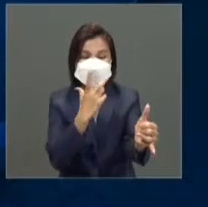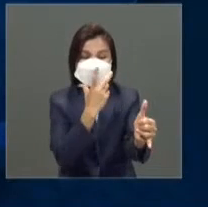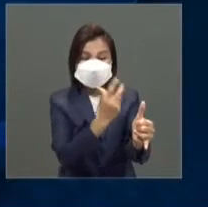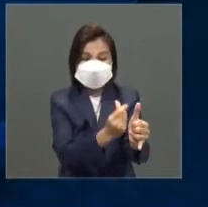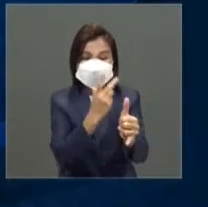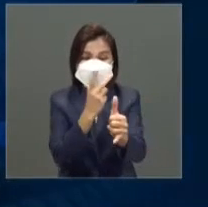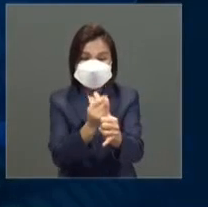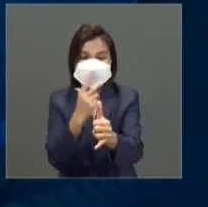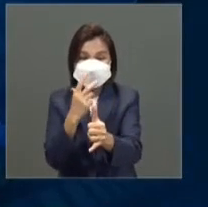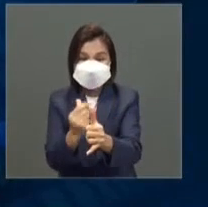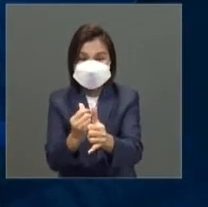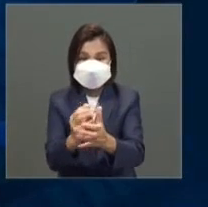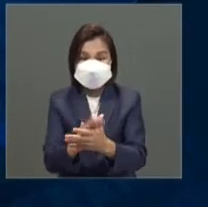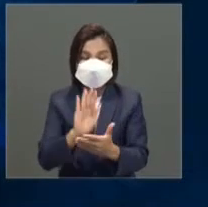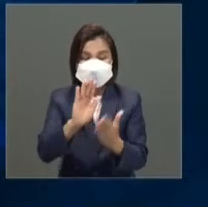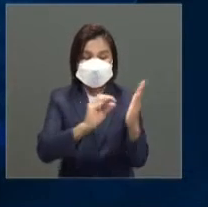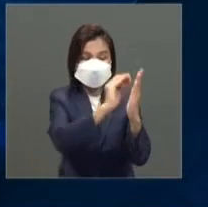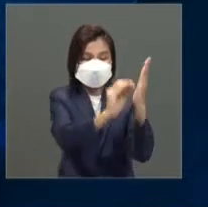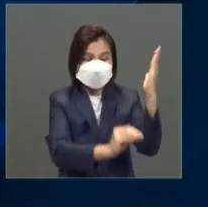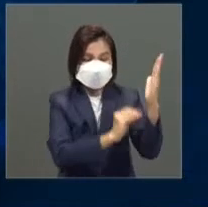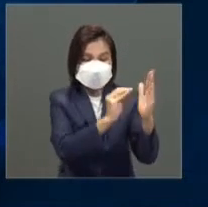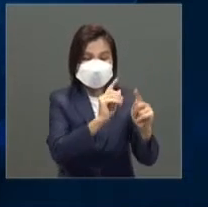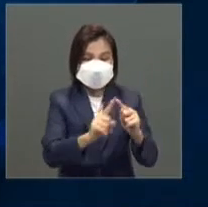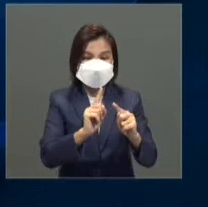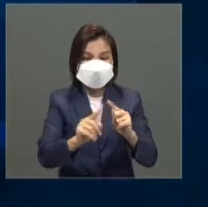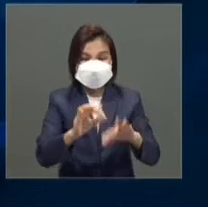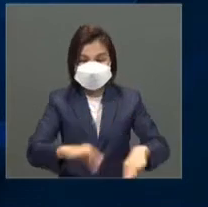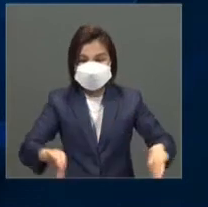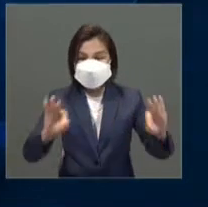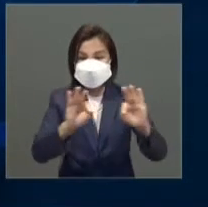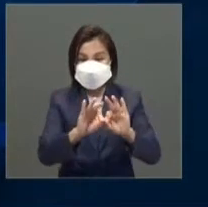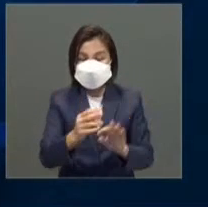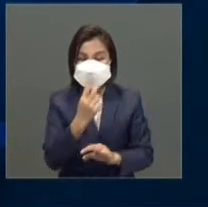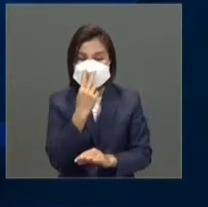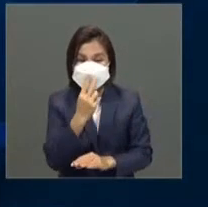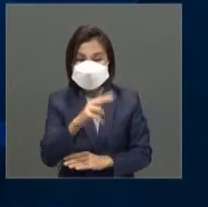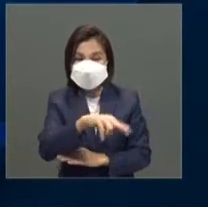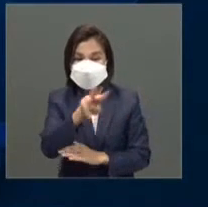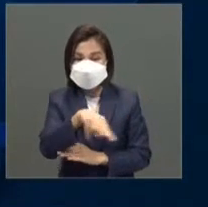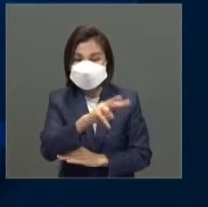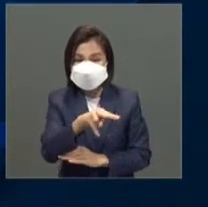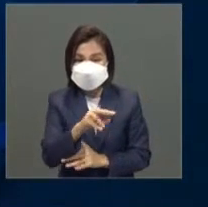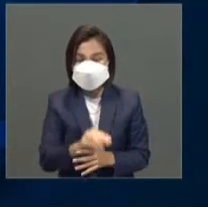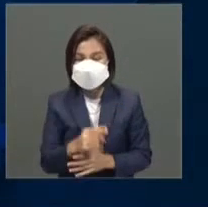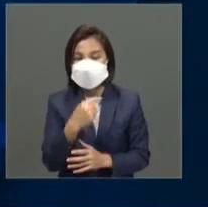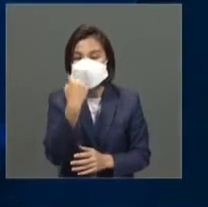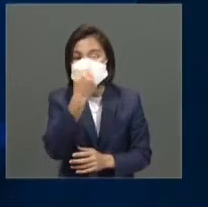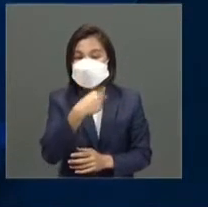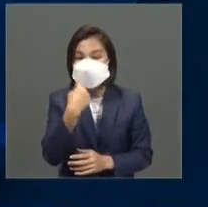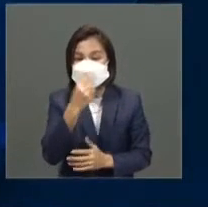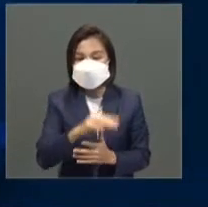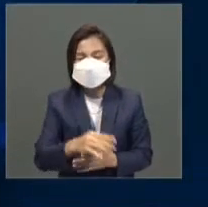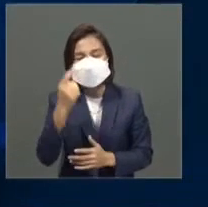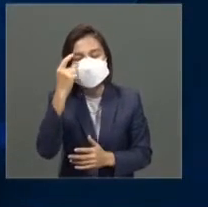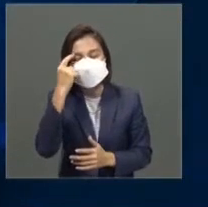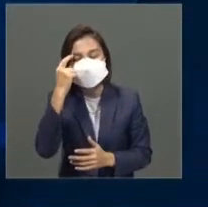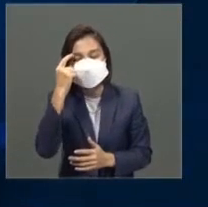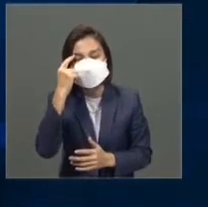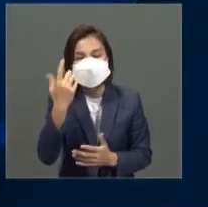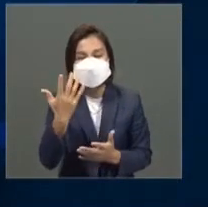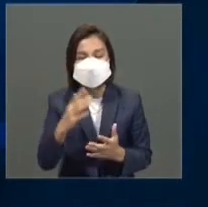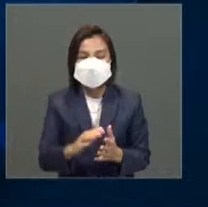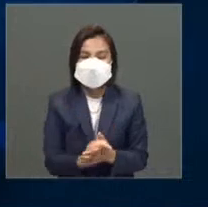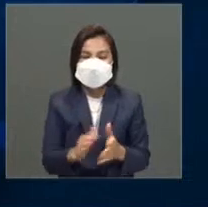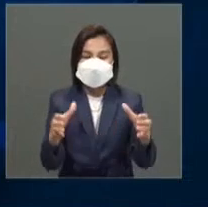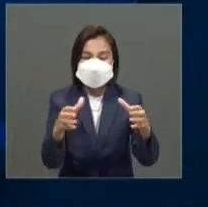ที่ที่ได้ไปก็จะเป็นส่วนสำคัญพื้นที่ก็จะได้ไปเช็คตรวจสอบนะครับท่านใดที่อาจจะเข้าใจว่าเป็นบุคล